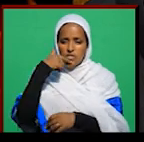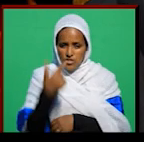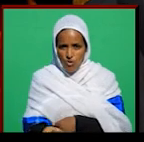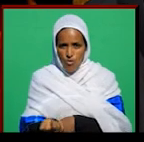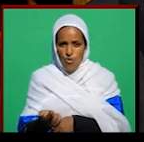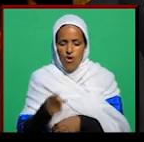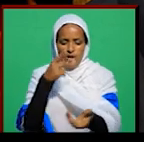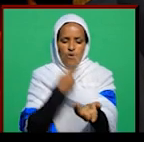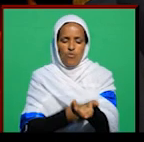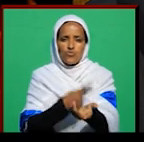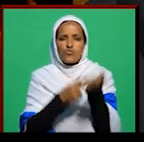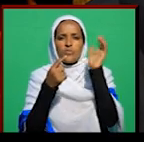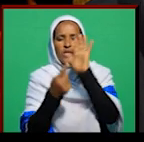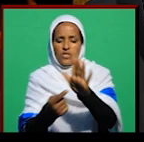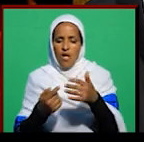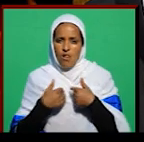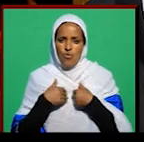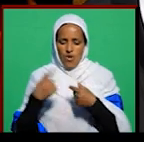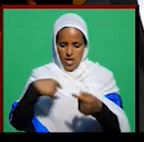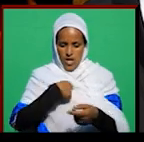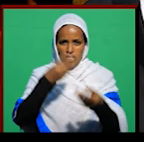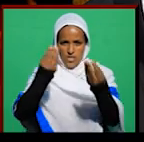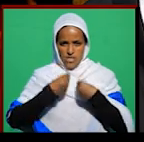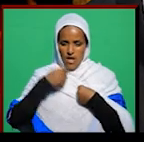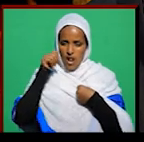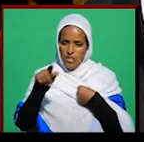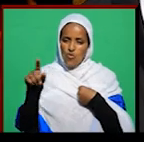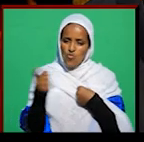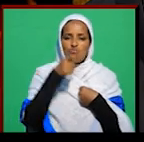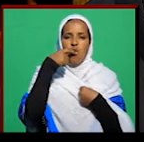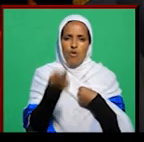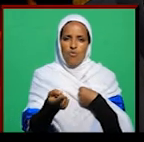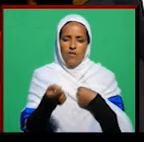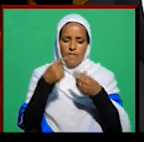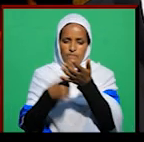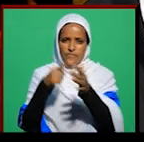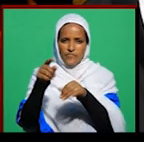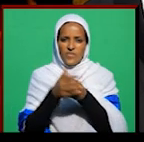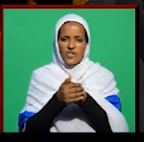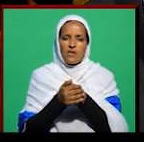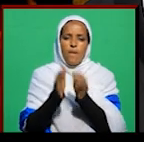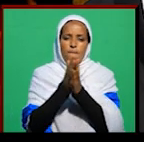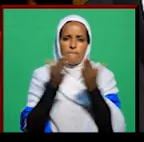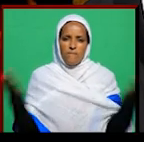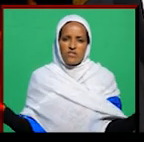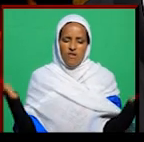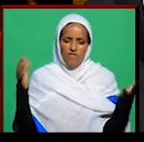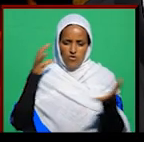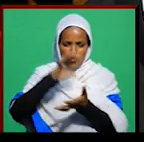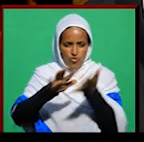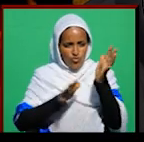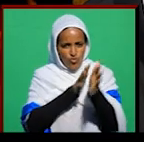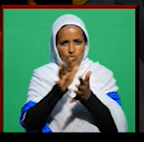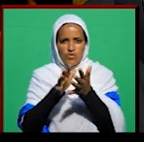ሲለው ከበጎቹ ምልክት ያላቸው ለእኔ ስጠይ፣ ምልክት ያለላቸው ለአንተ ይሁኑ አለው ይላል። አመደ ክቦ ይላቸዋል መጽሐፍ።